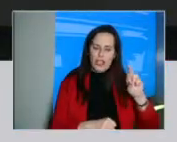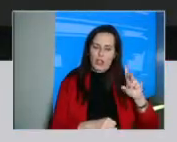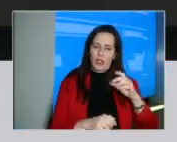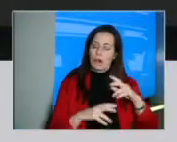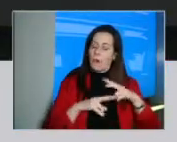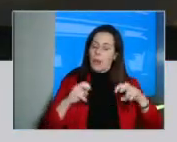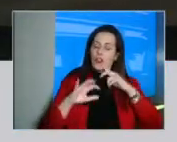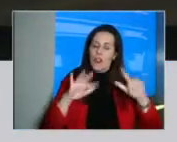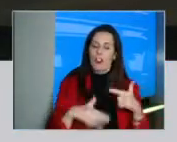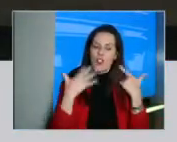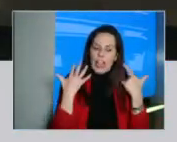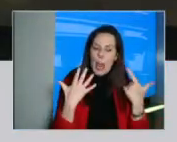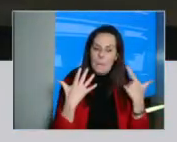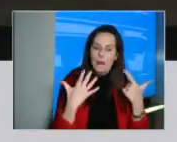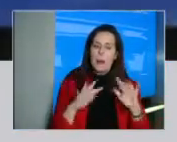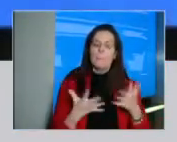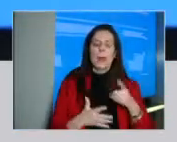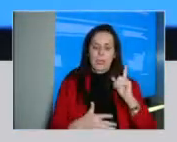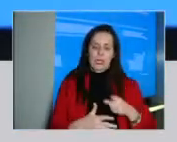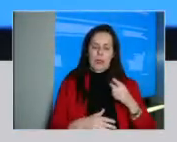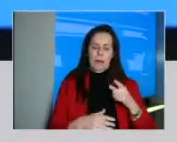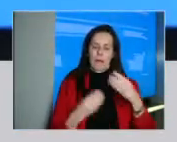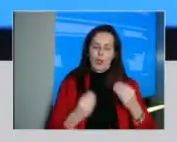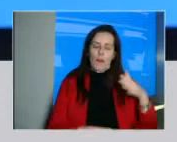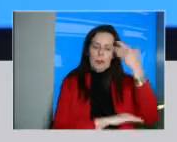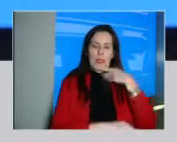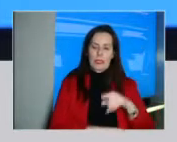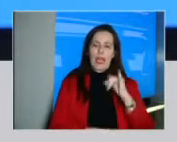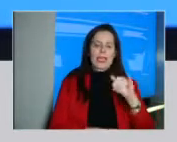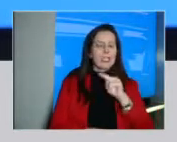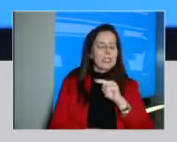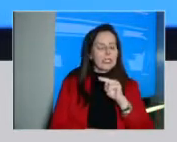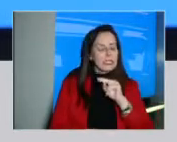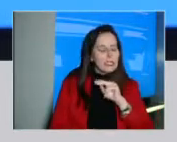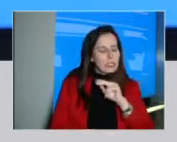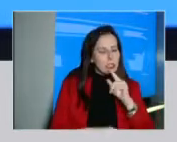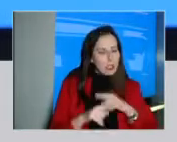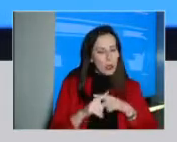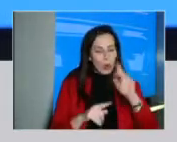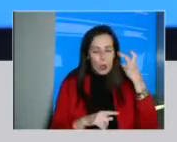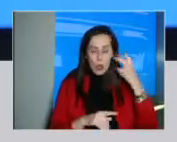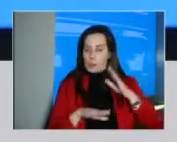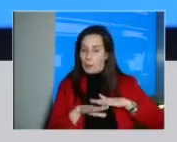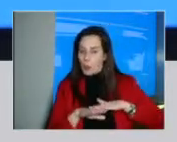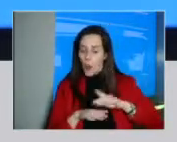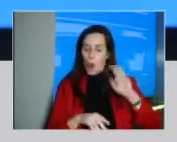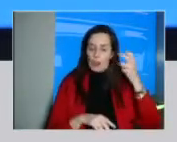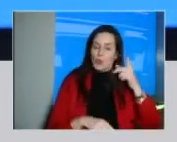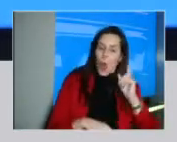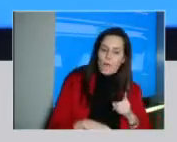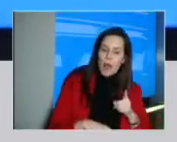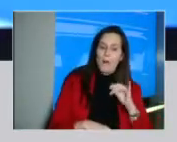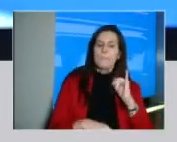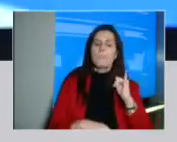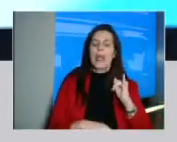כמעט 7 שנים, על מה נכון למדינת ישראל, okay. איזה סוג של גיוס נכון, האם גיוס המקצועי או גיוס חובה,